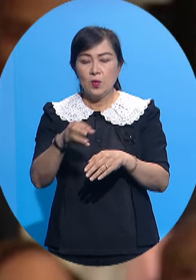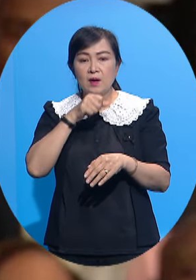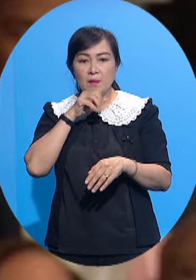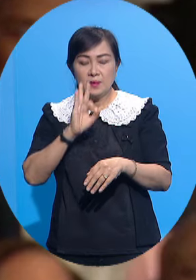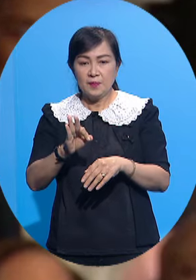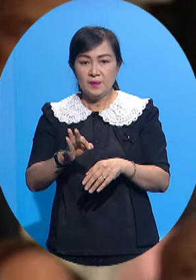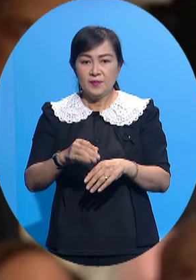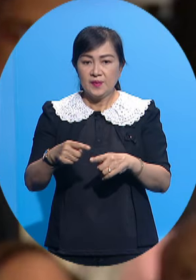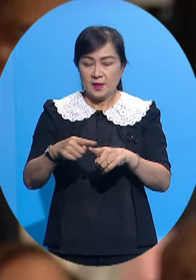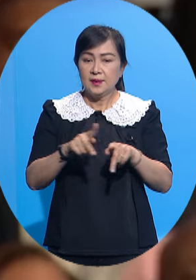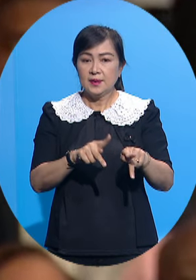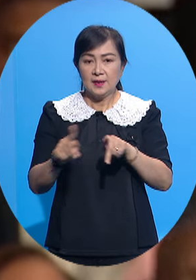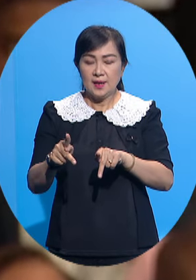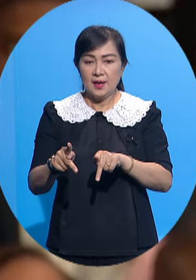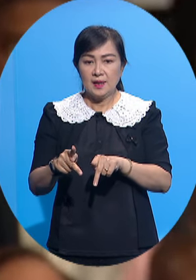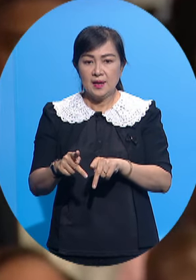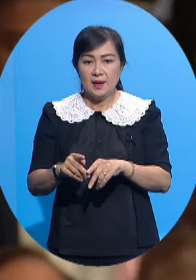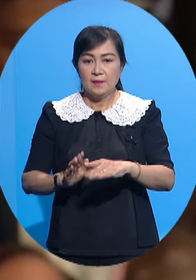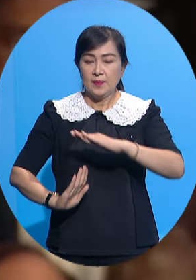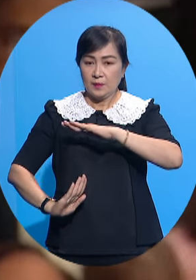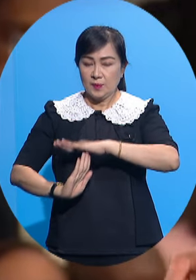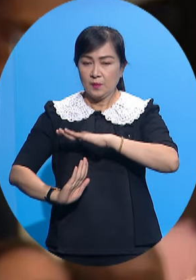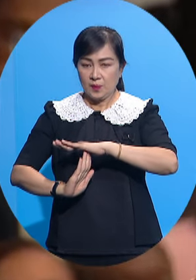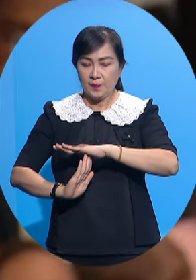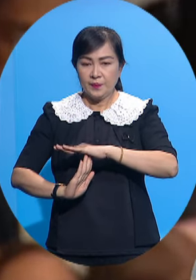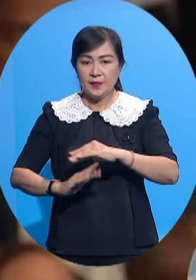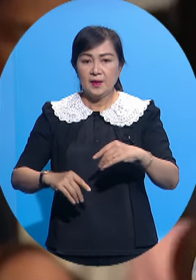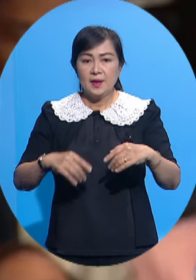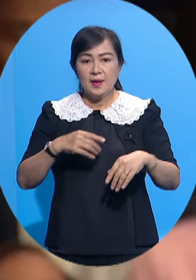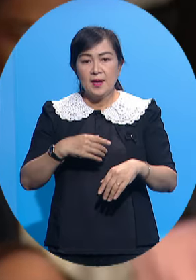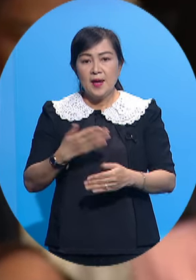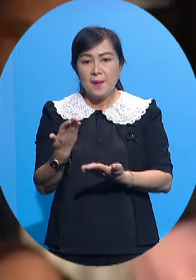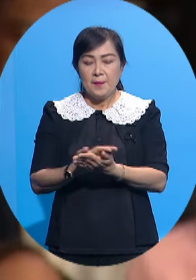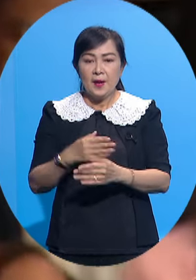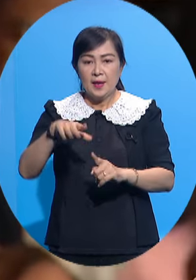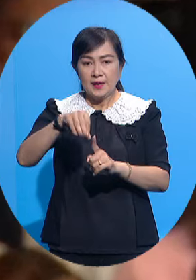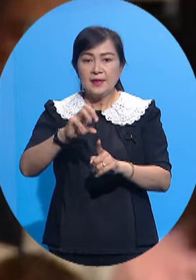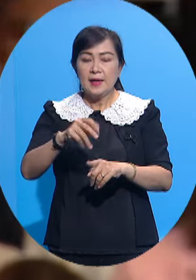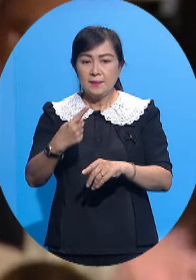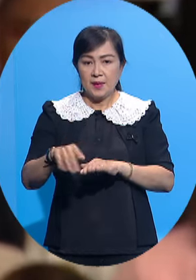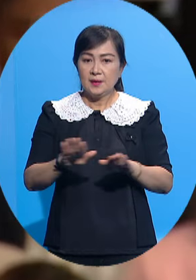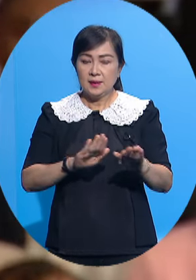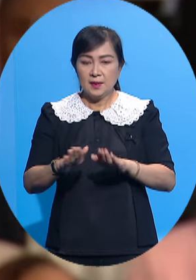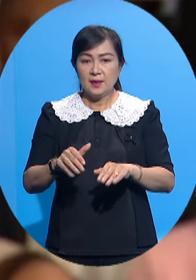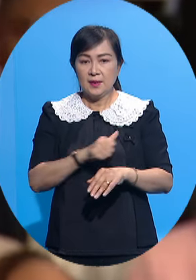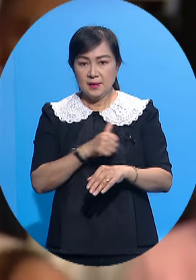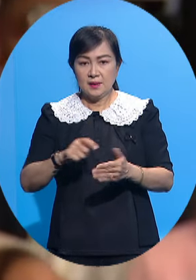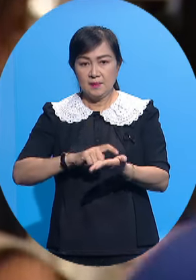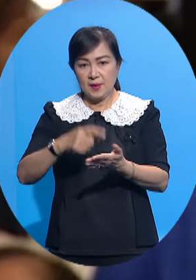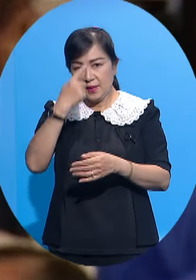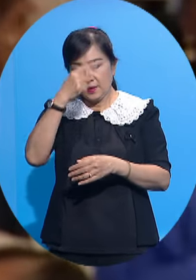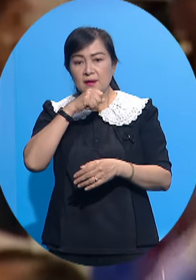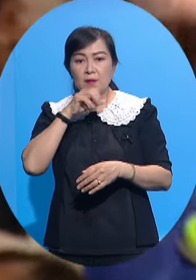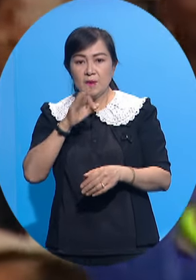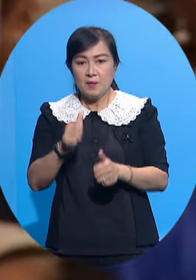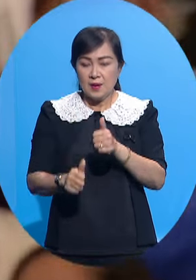bao gồm các giá trị kinh tế như thuế quan. Theo cuộc thăm dò mới nhất của hãng tin AP thực hiện, công chúng Mỹ tin tưởng vào ông